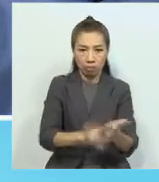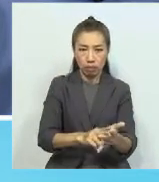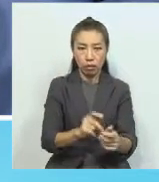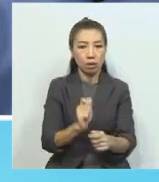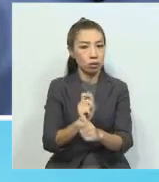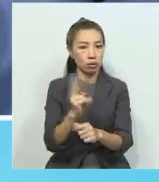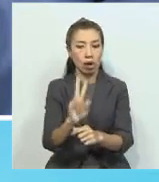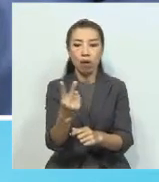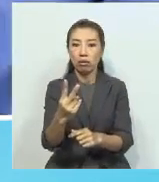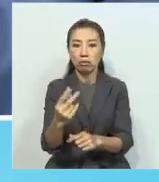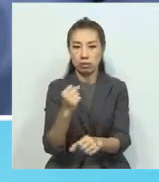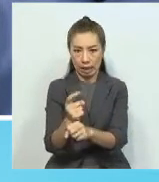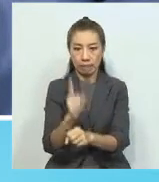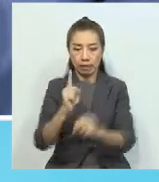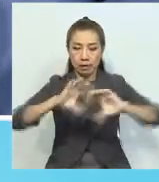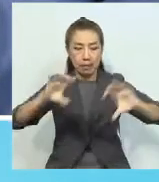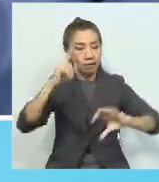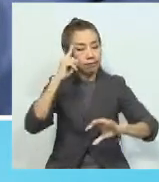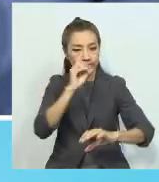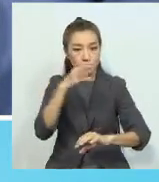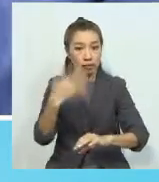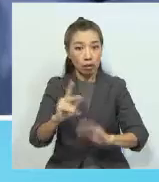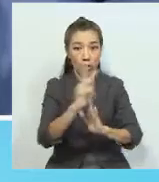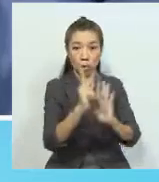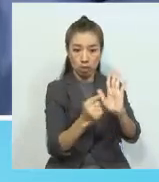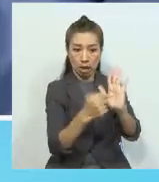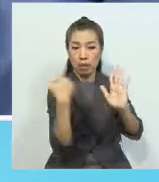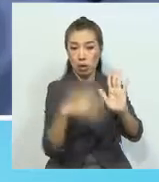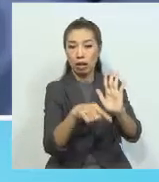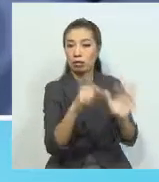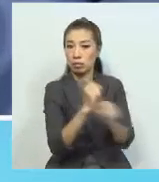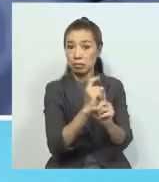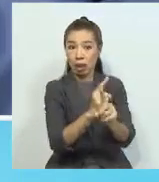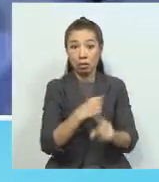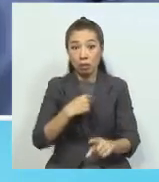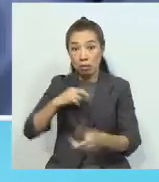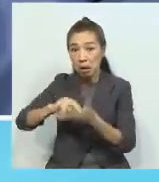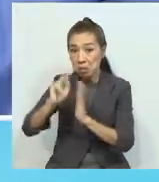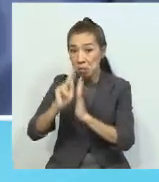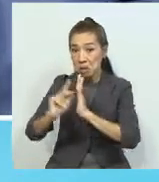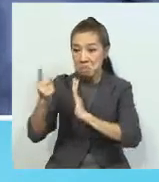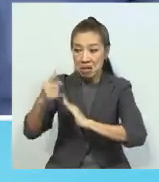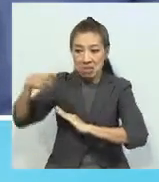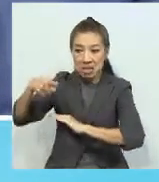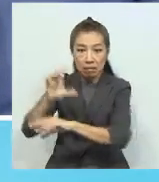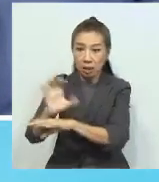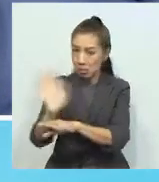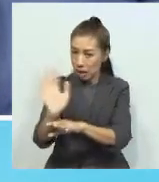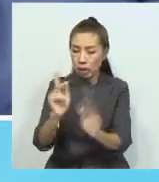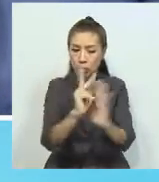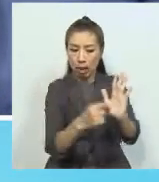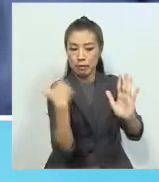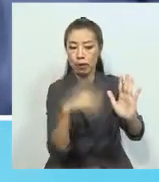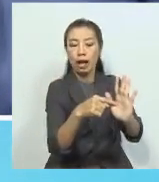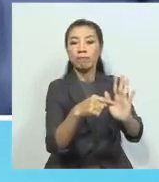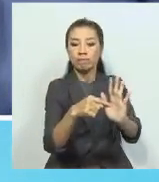หลุดกันหมดนะรัฐบาลแนวจริงอย่างแบบนี้ภายใต้กรอบกฎหมายที่มีอยู่โดยที่ไม่ได้ใช้กฎหมายใหม่ขึ้นมาเลยเพียงแต่ให้มัน